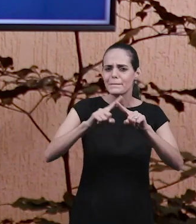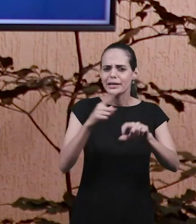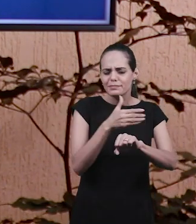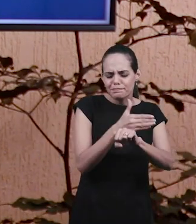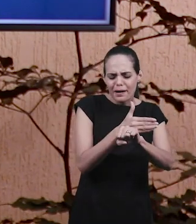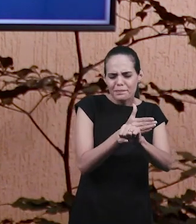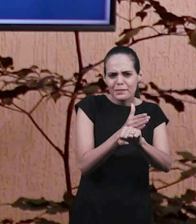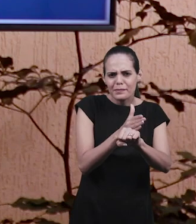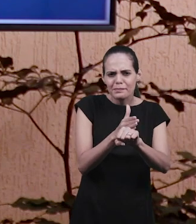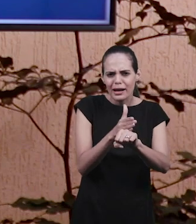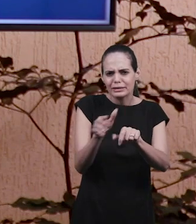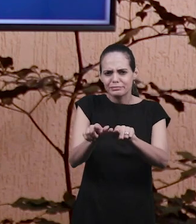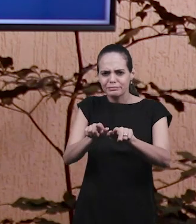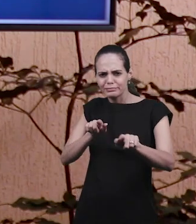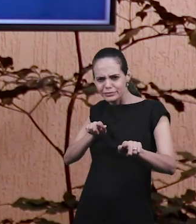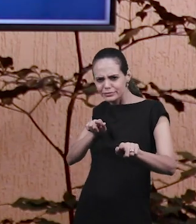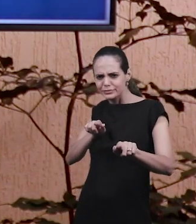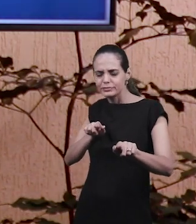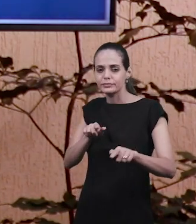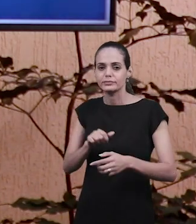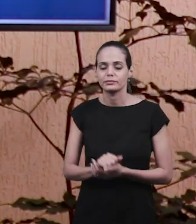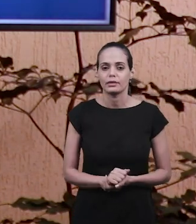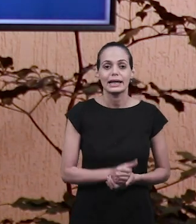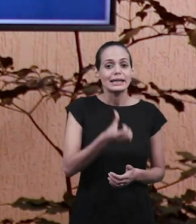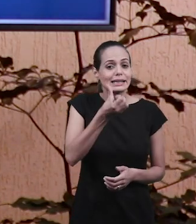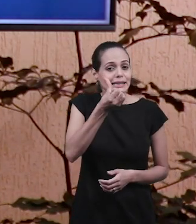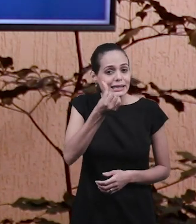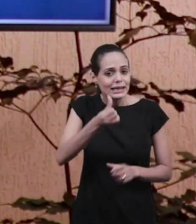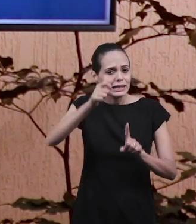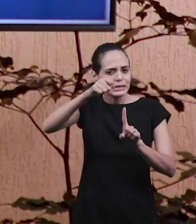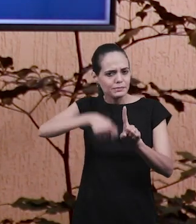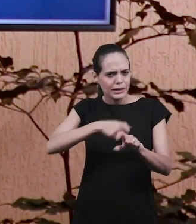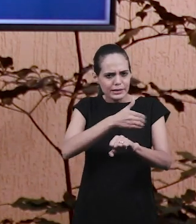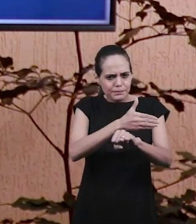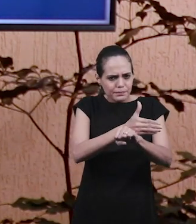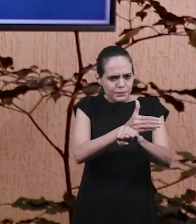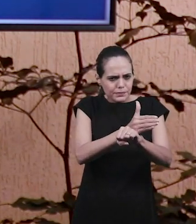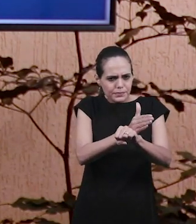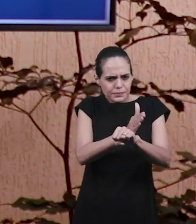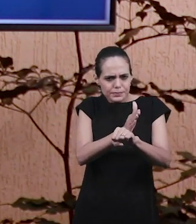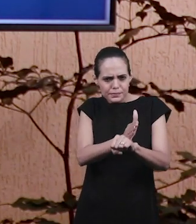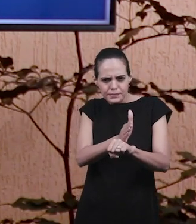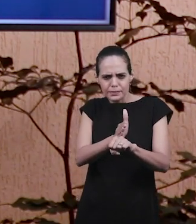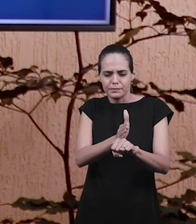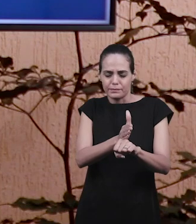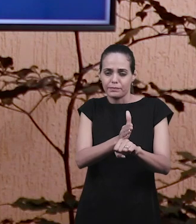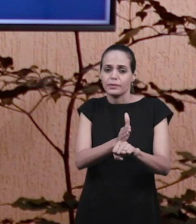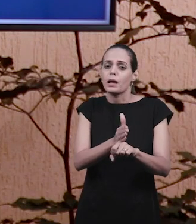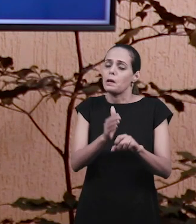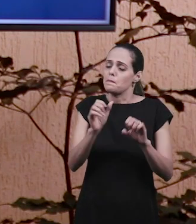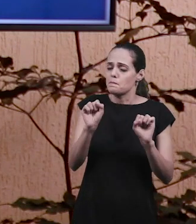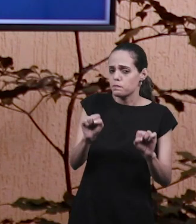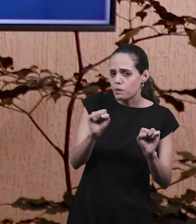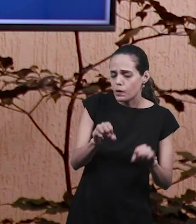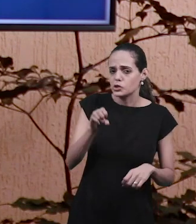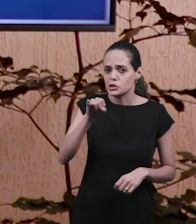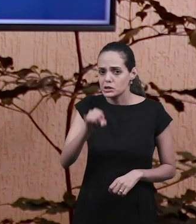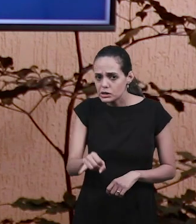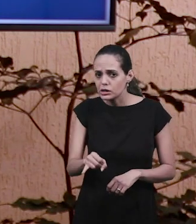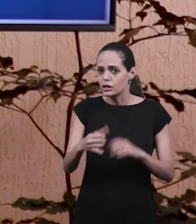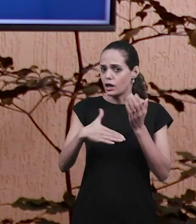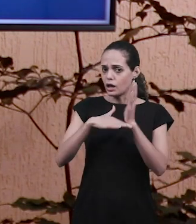Quand cet intervalle est de 6 mois, nous considérons un retard et cet enfant, avec une